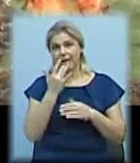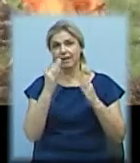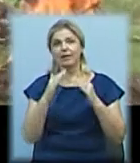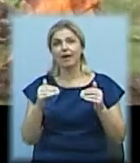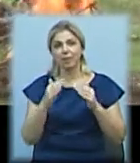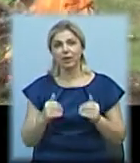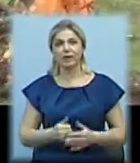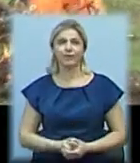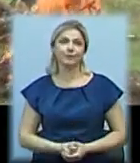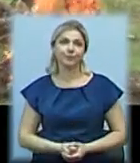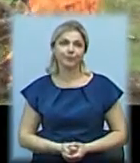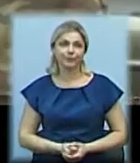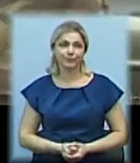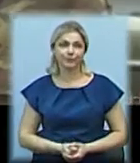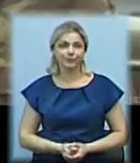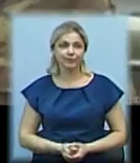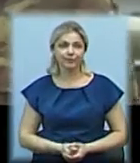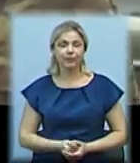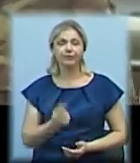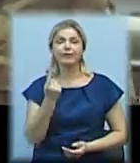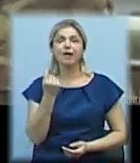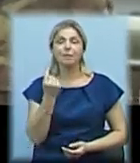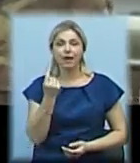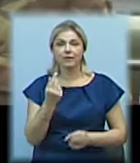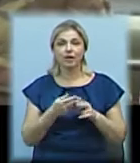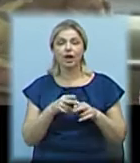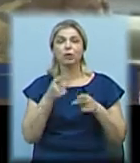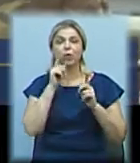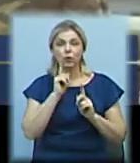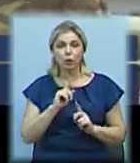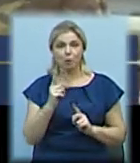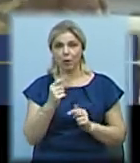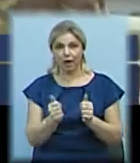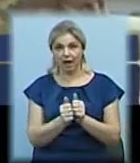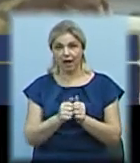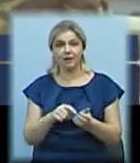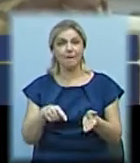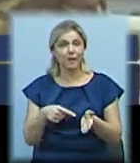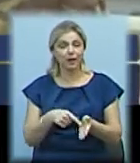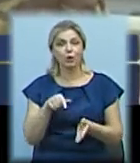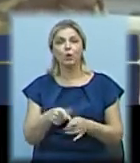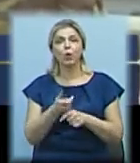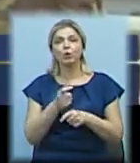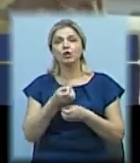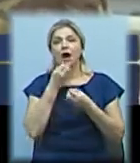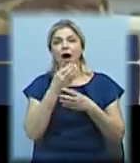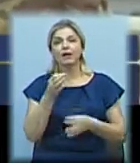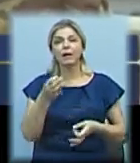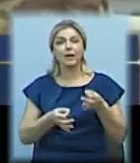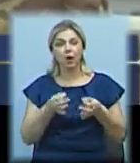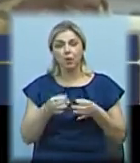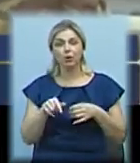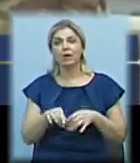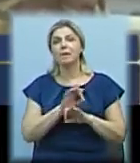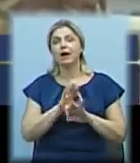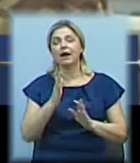часто виїжджаємо до Харчатівського. Ну, по-перше, це зручно, то, що це рядом з містом. Тут дуже гарна природа, дуже гарний ліс,